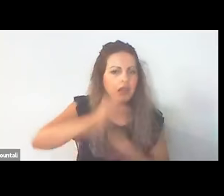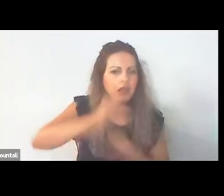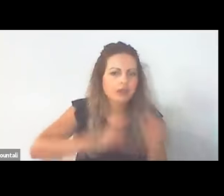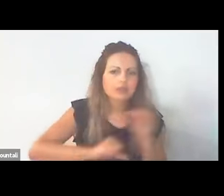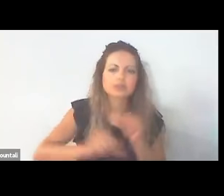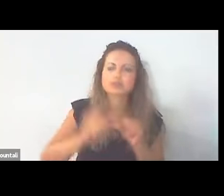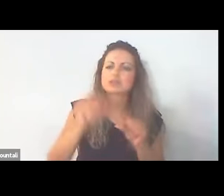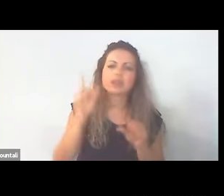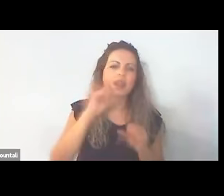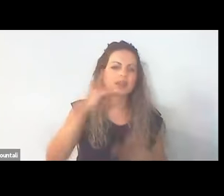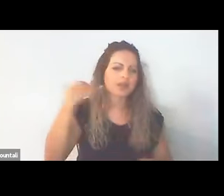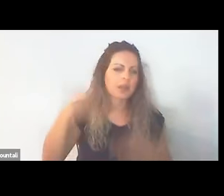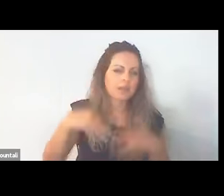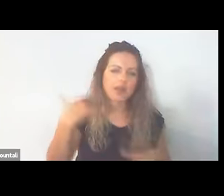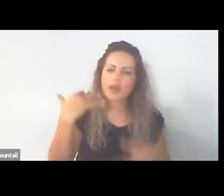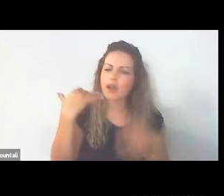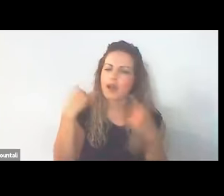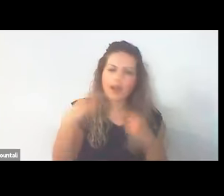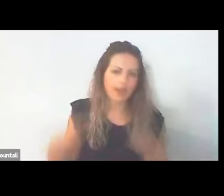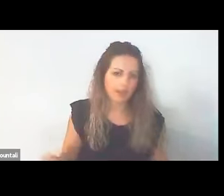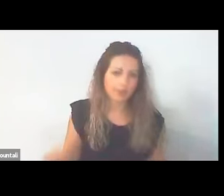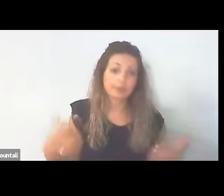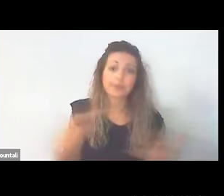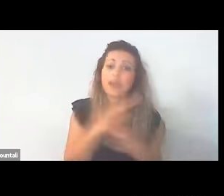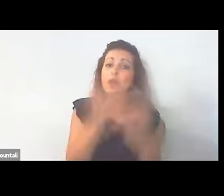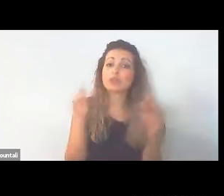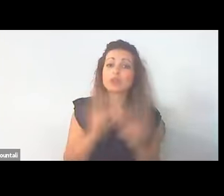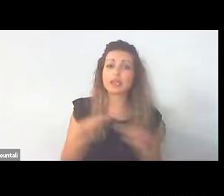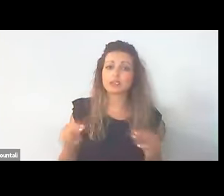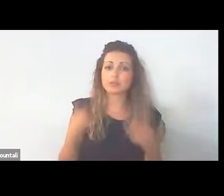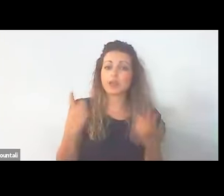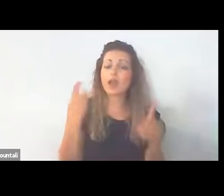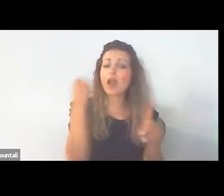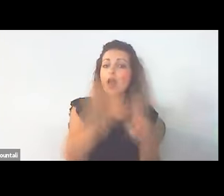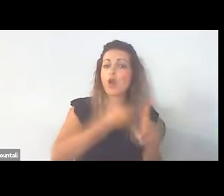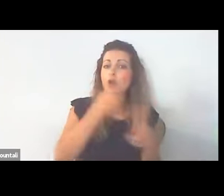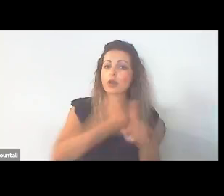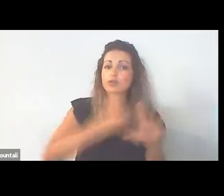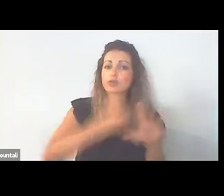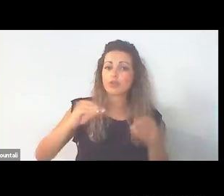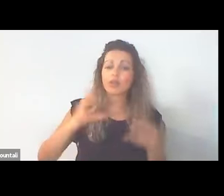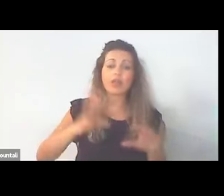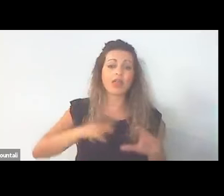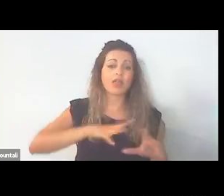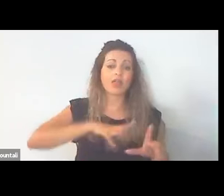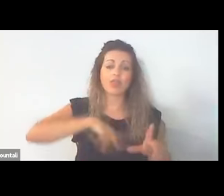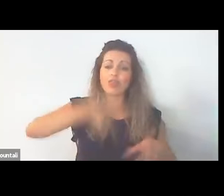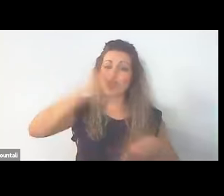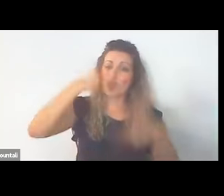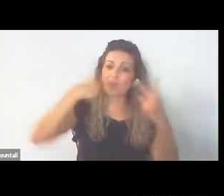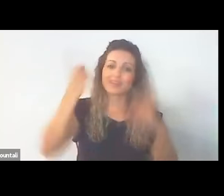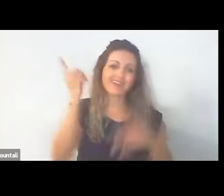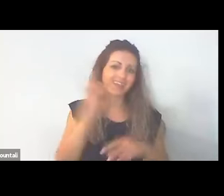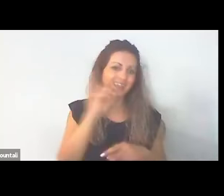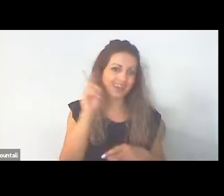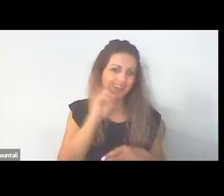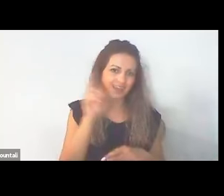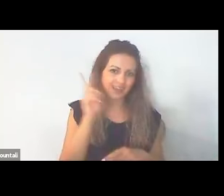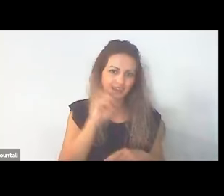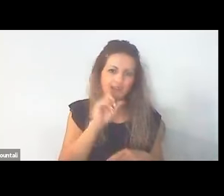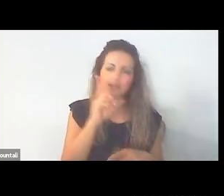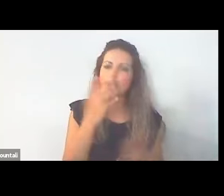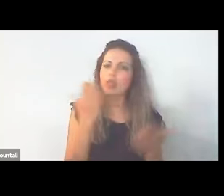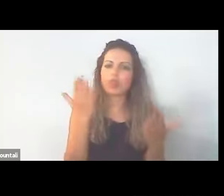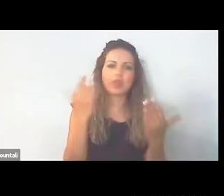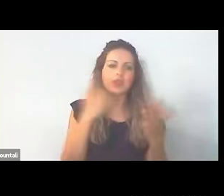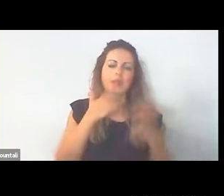τρανς γυναίκες. Με αυτή την έννοια, ο αγώνας για τα δικαιώματα των γυναικών κάθε άλλο παρά καθησυχάζεται